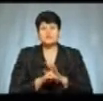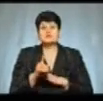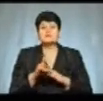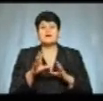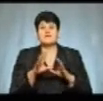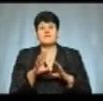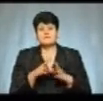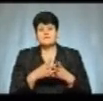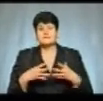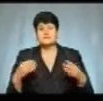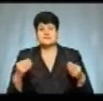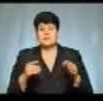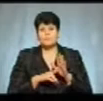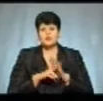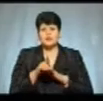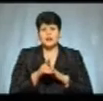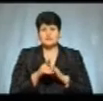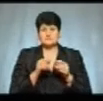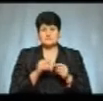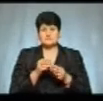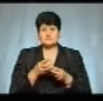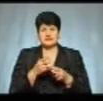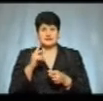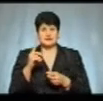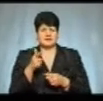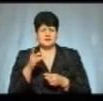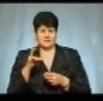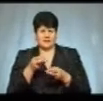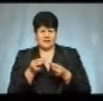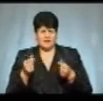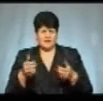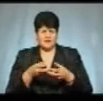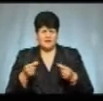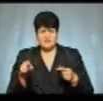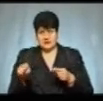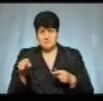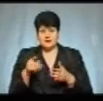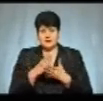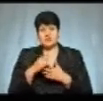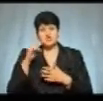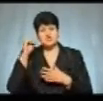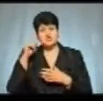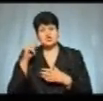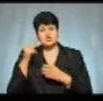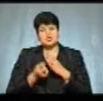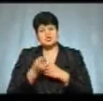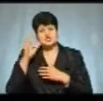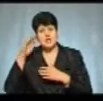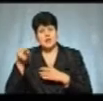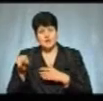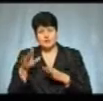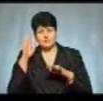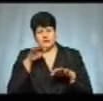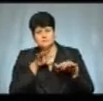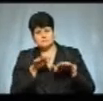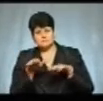Почне розкладатись та вся нечисть. Там є джерело, і то джерело вода стікає в став. Якщо ота